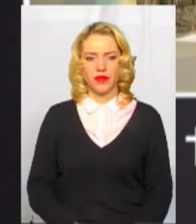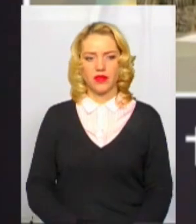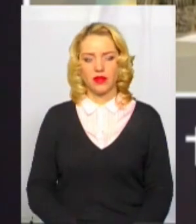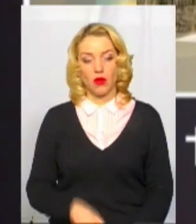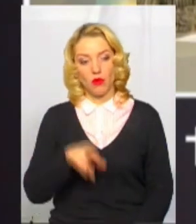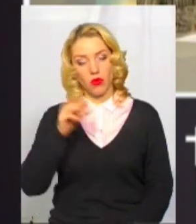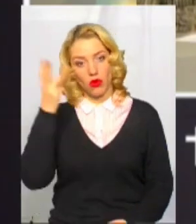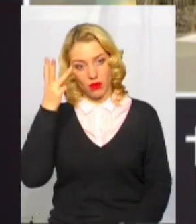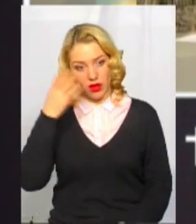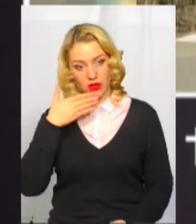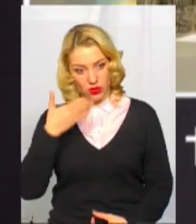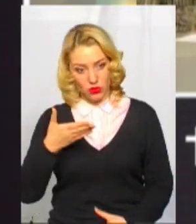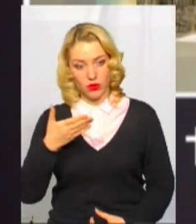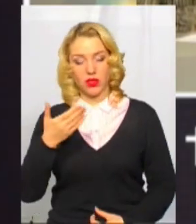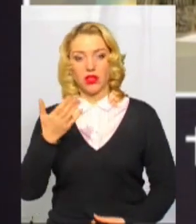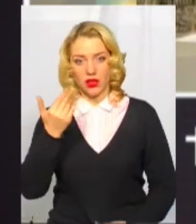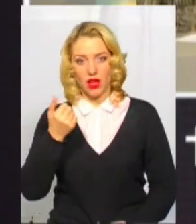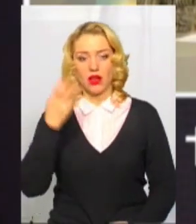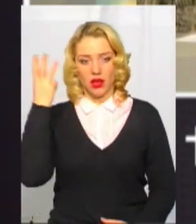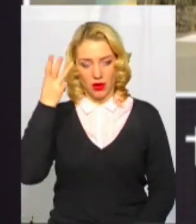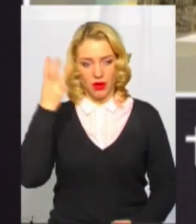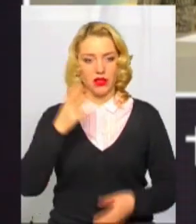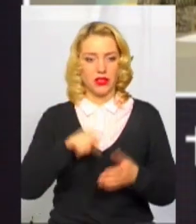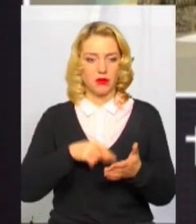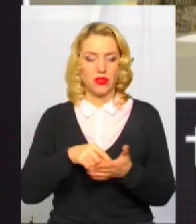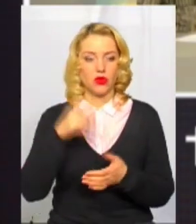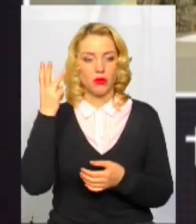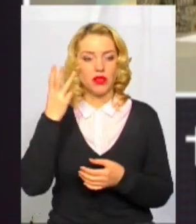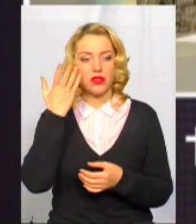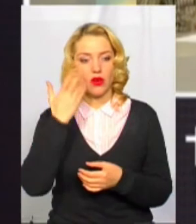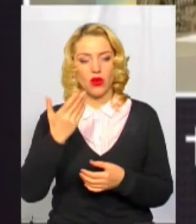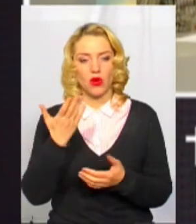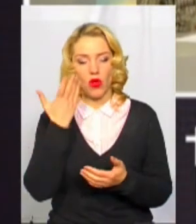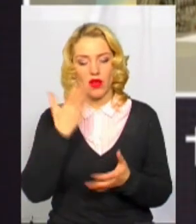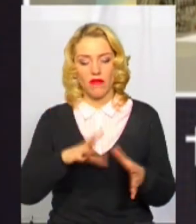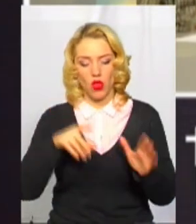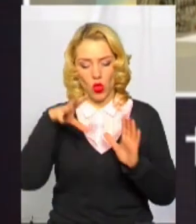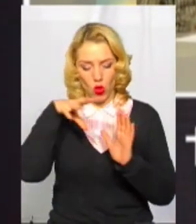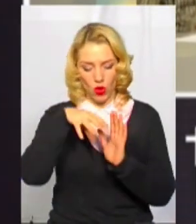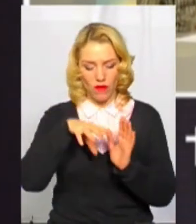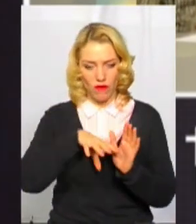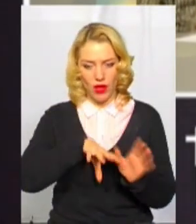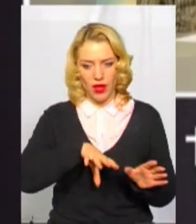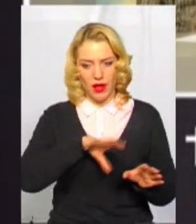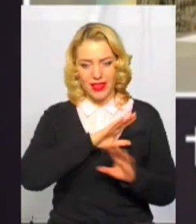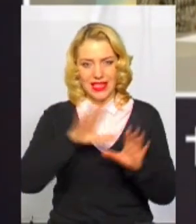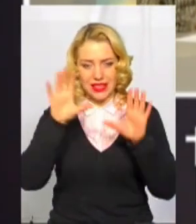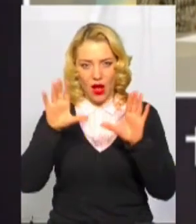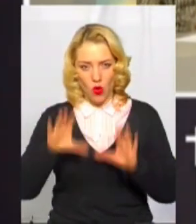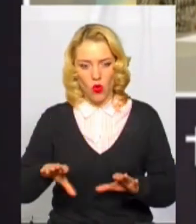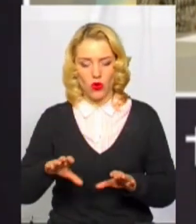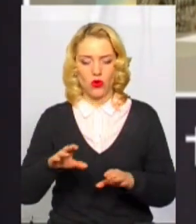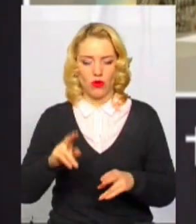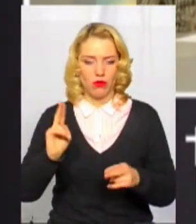Хмельницькому мова йде? Безумовно, безумовно, тільки місто Хмельницьке. Коли внутрішньо переміщених осіб незаконно позбавляють субсидії,